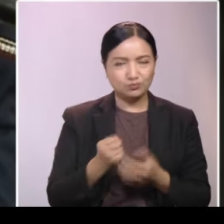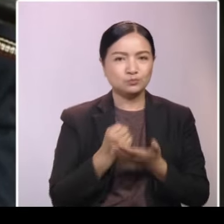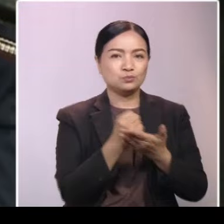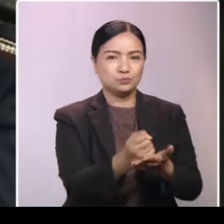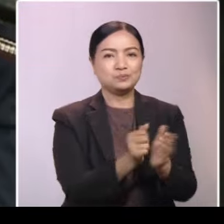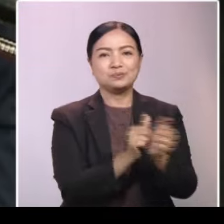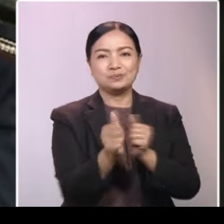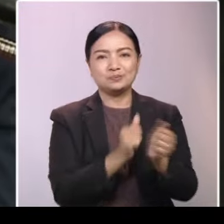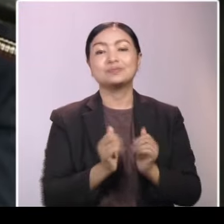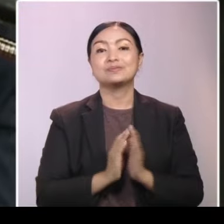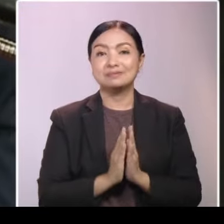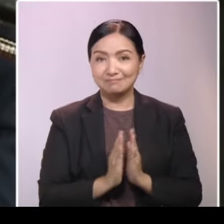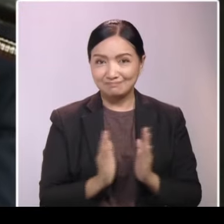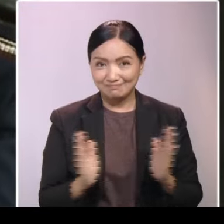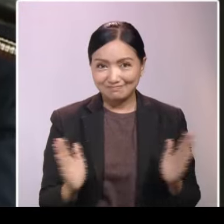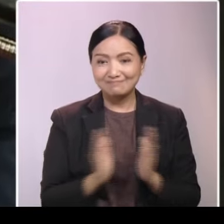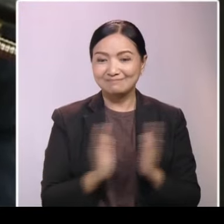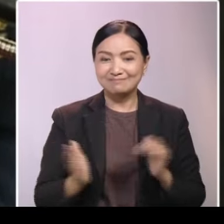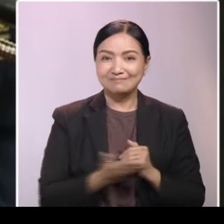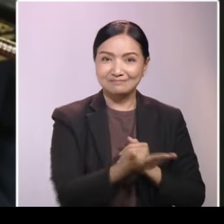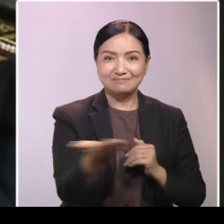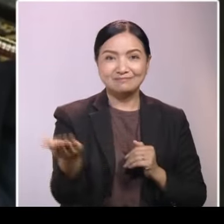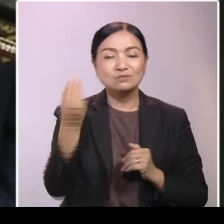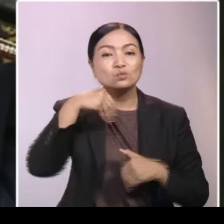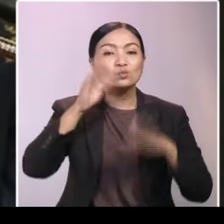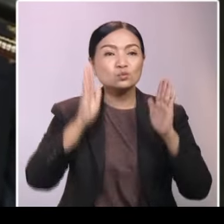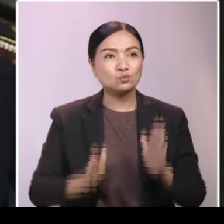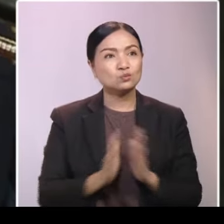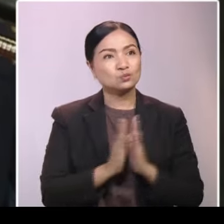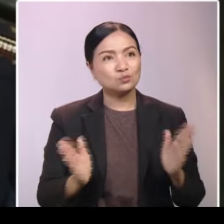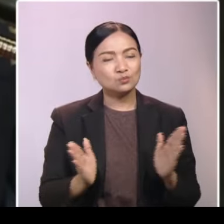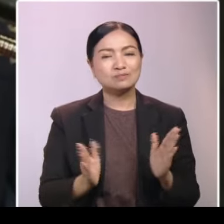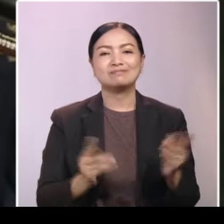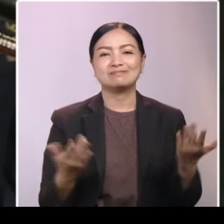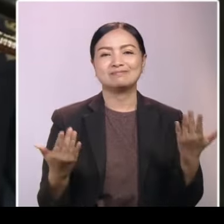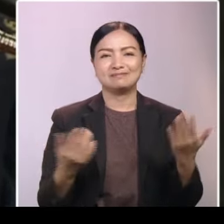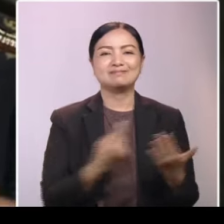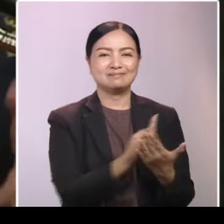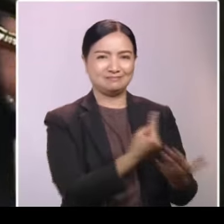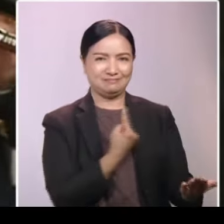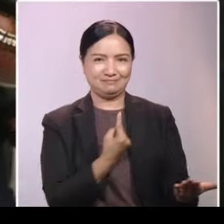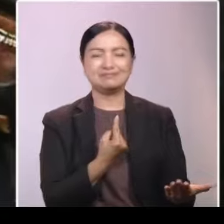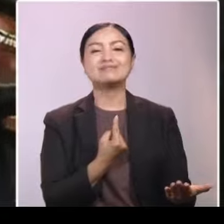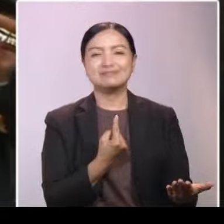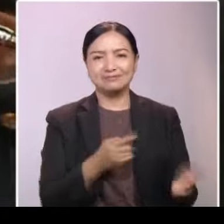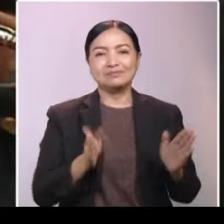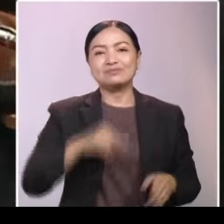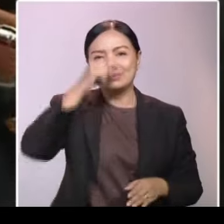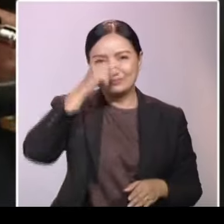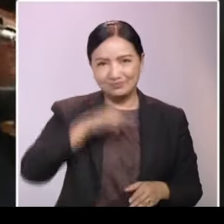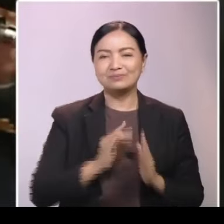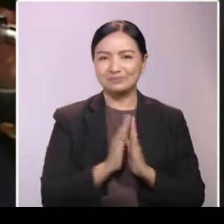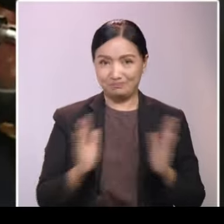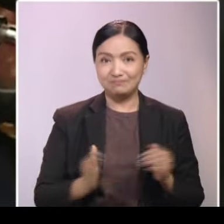ครับขอบคุณนะครับขอบคุณทุกคนนะครับขอบคุณทั้งคนไทยทุกคนด้วย เสียงปรบมือให้ท่านด้วย